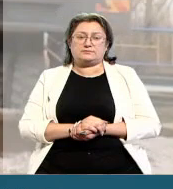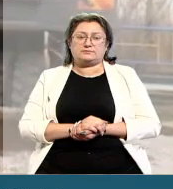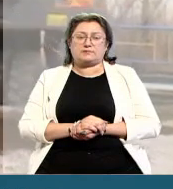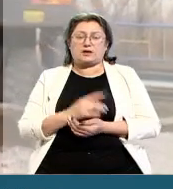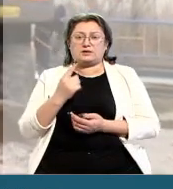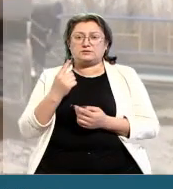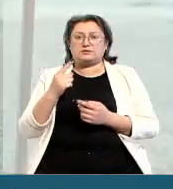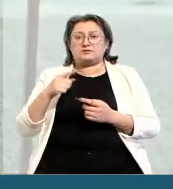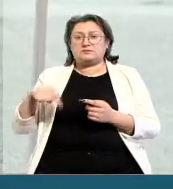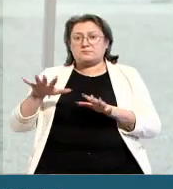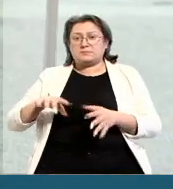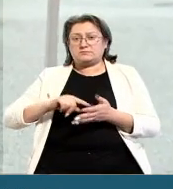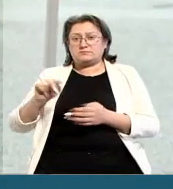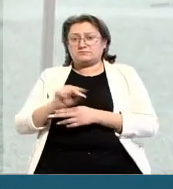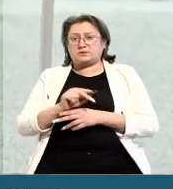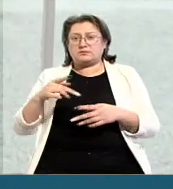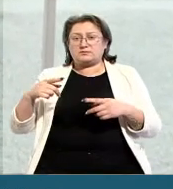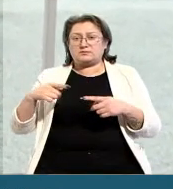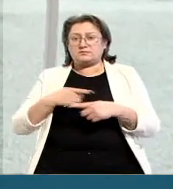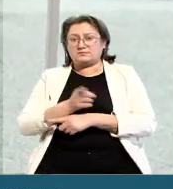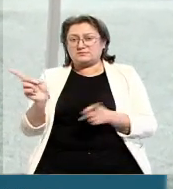беру жоспарланған. Он дает